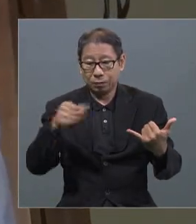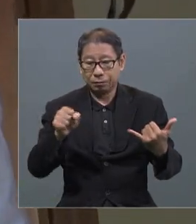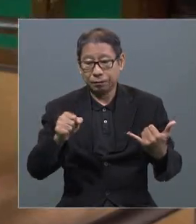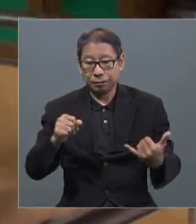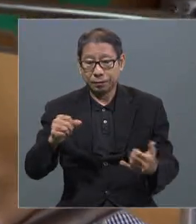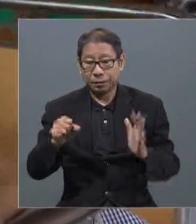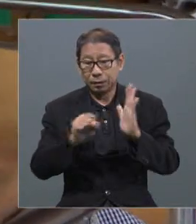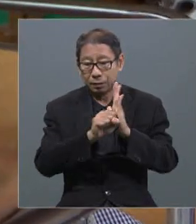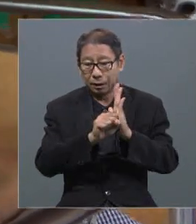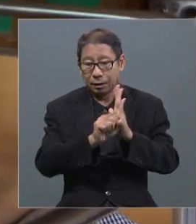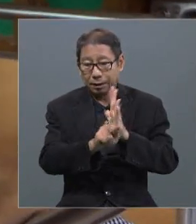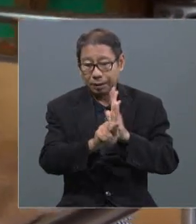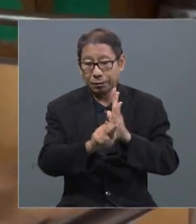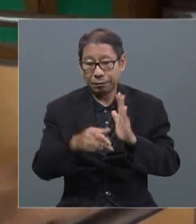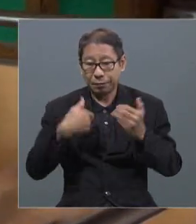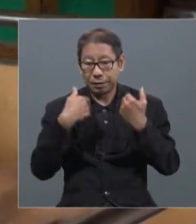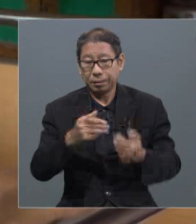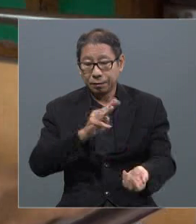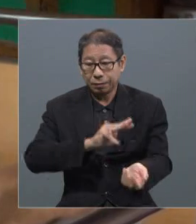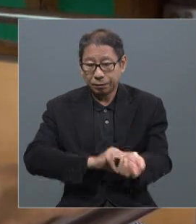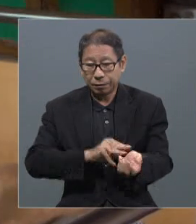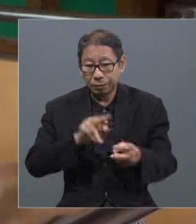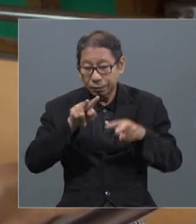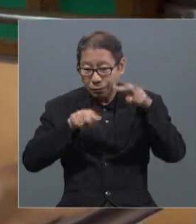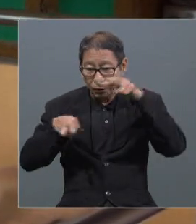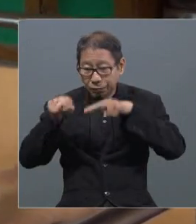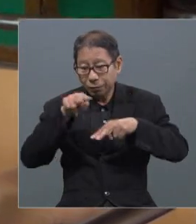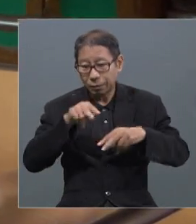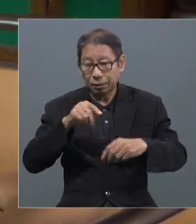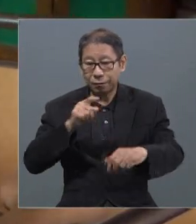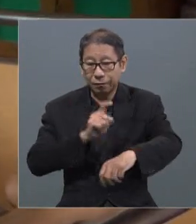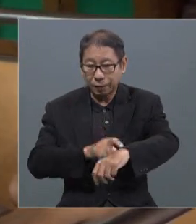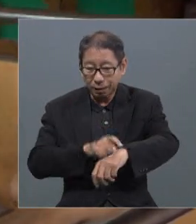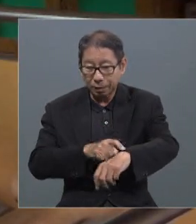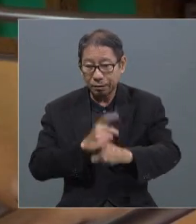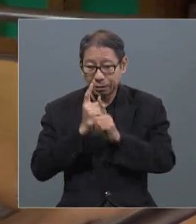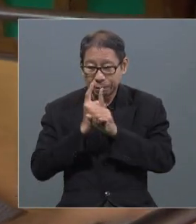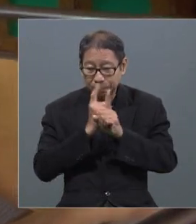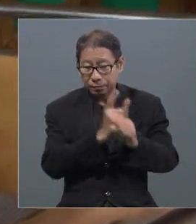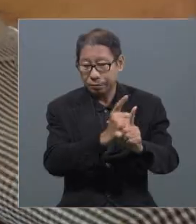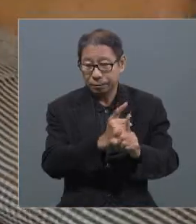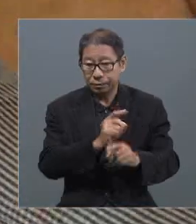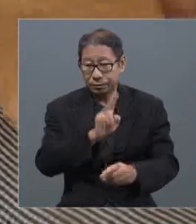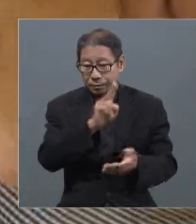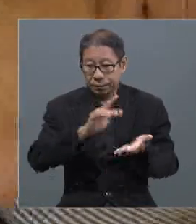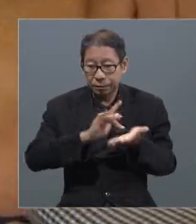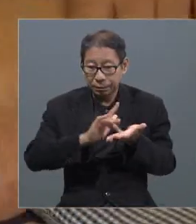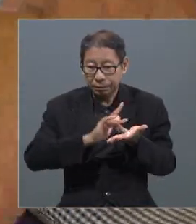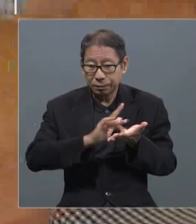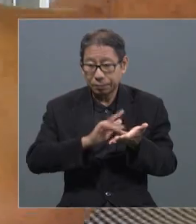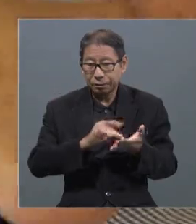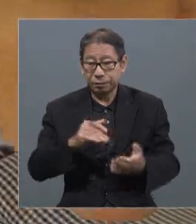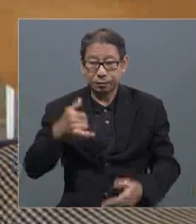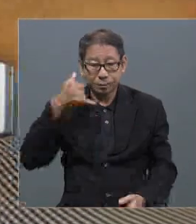จุบันมีทีมแพทย์ออกตรวจตามวันและเวลานัดหมายหรือผู้ป่วยสามารถใช้แอปพลิเคชัน